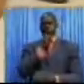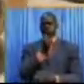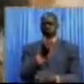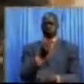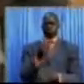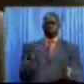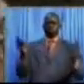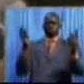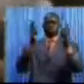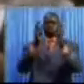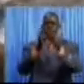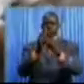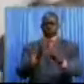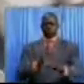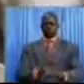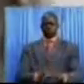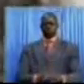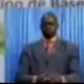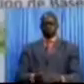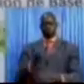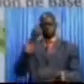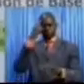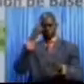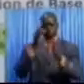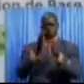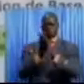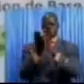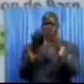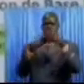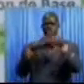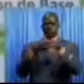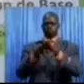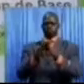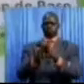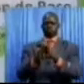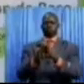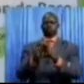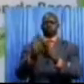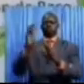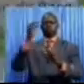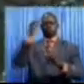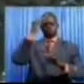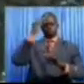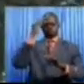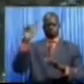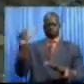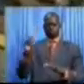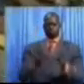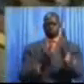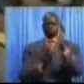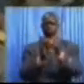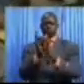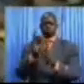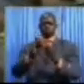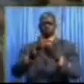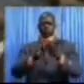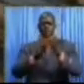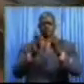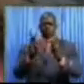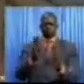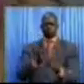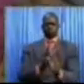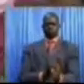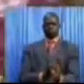Cette rencontre est une occasion pour demander l'implication de l'hémicycle afin d'assurer la promotion des droits des personnes